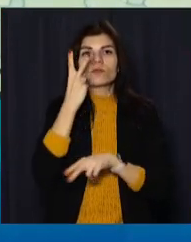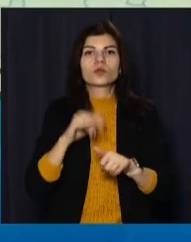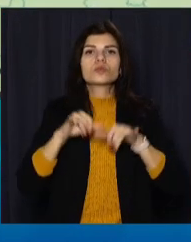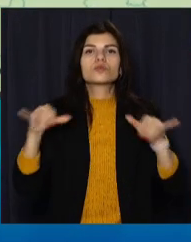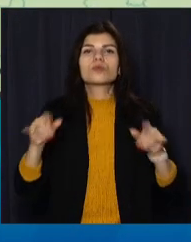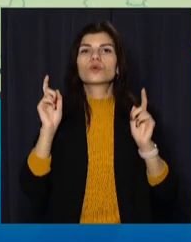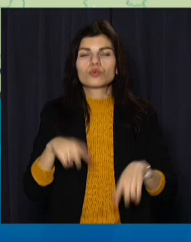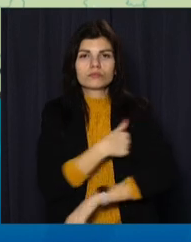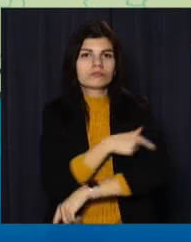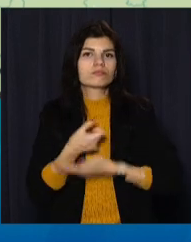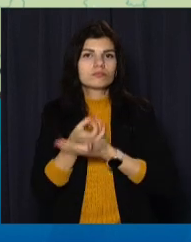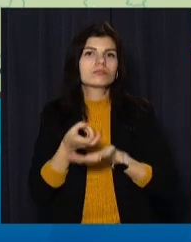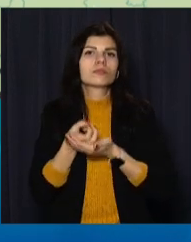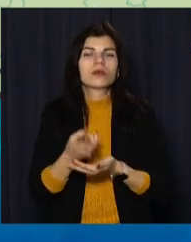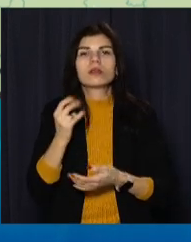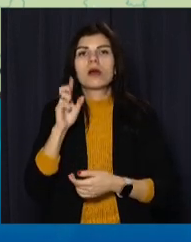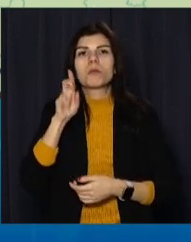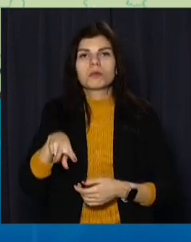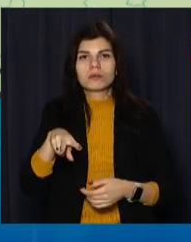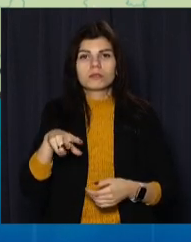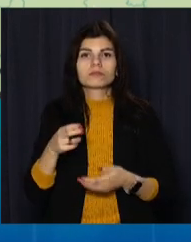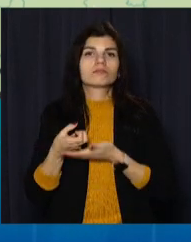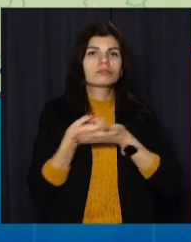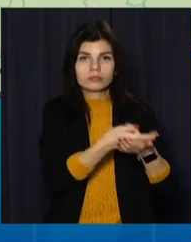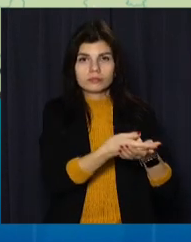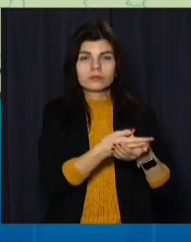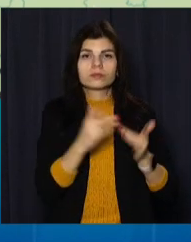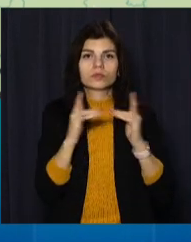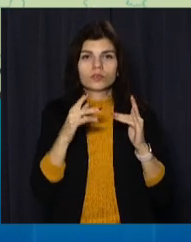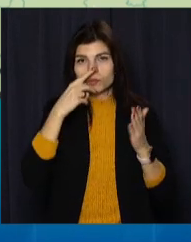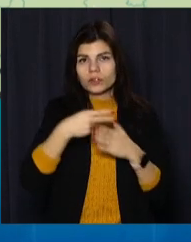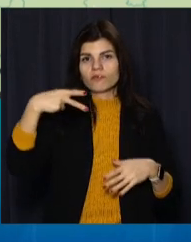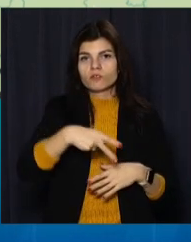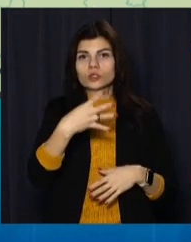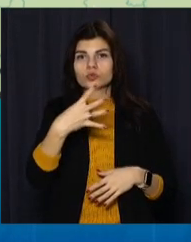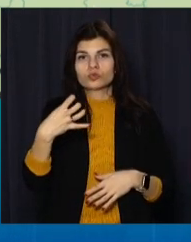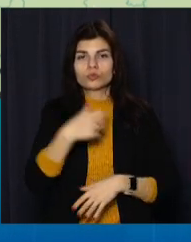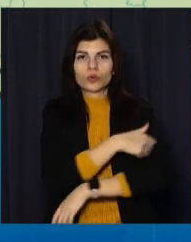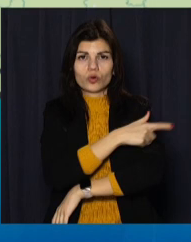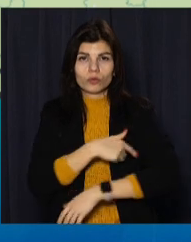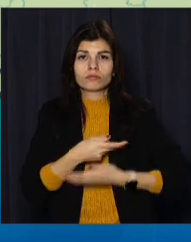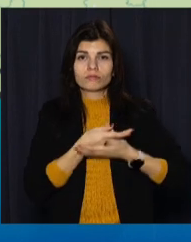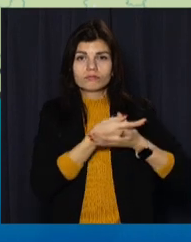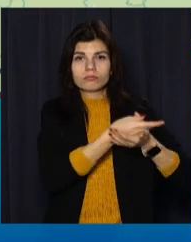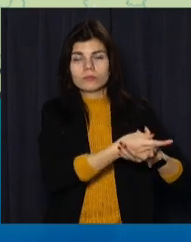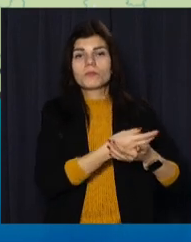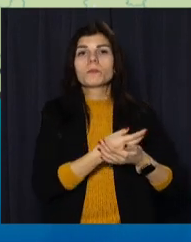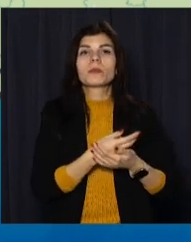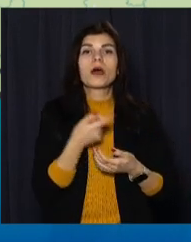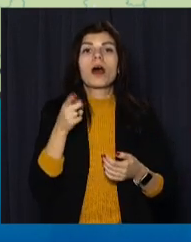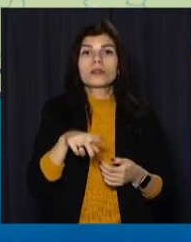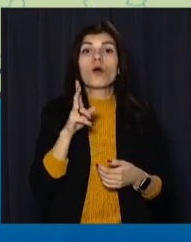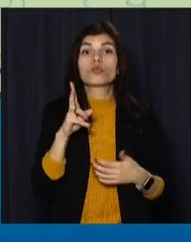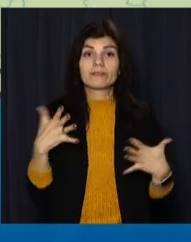і кількість ушпиталених. На лікарняні ліжка потрапили понад 2400 пацієнтів. Водночас число тих,